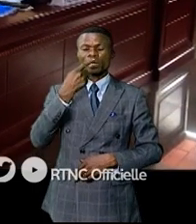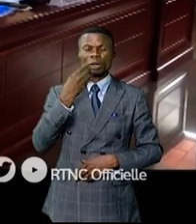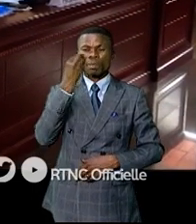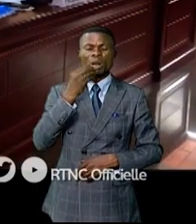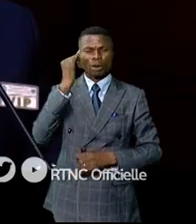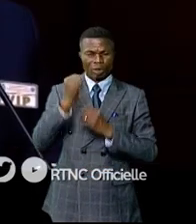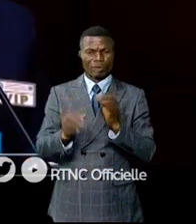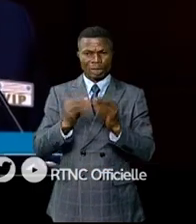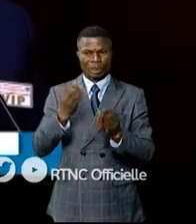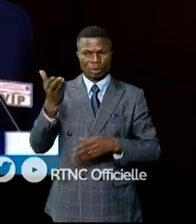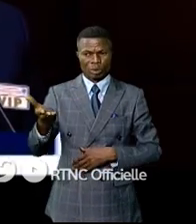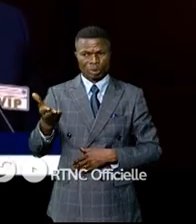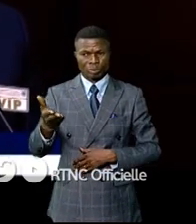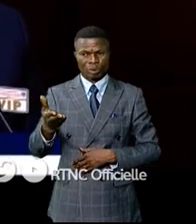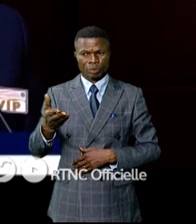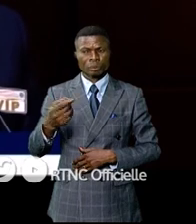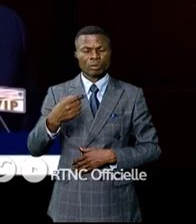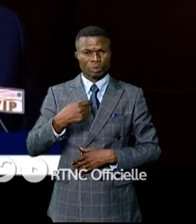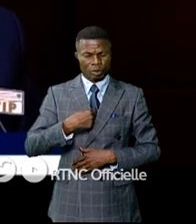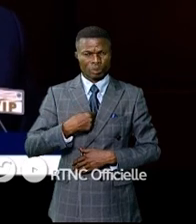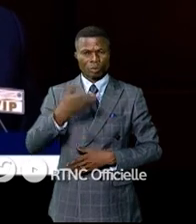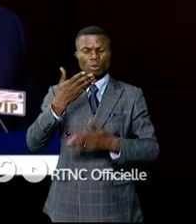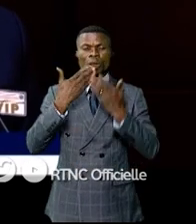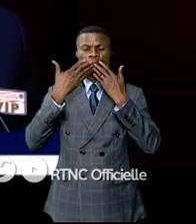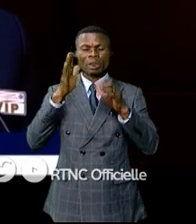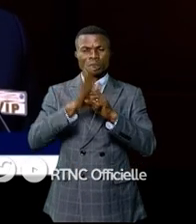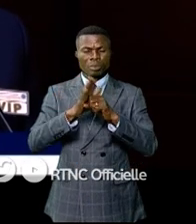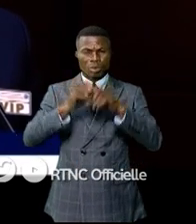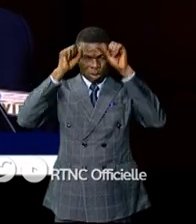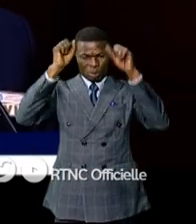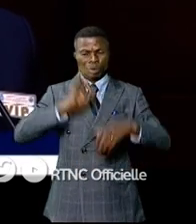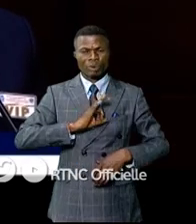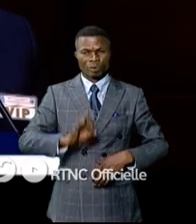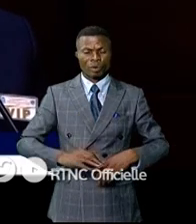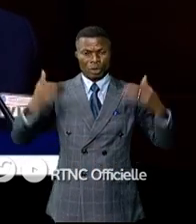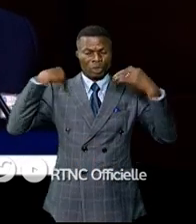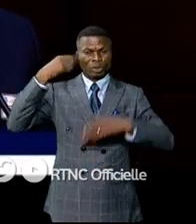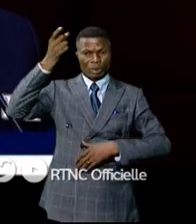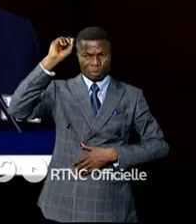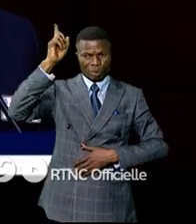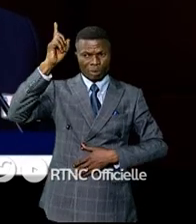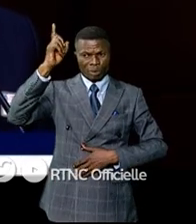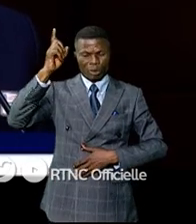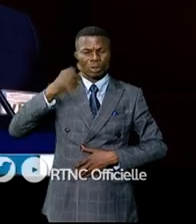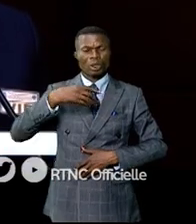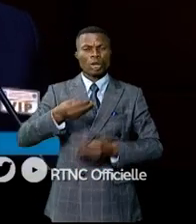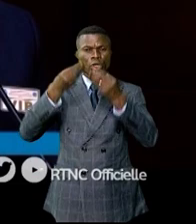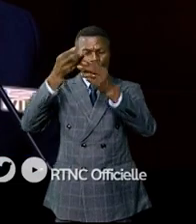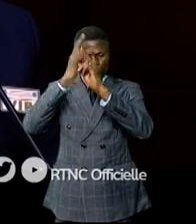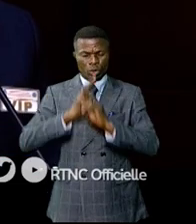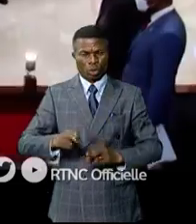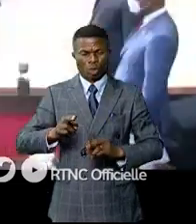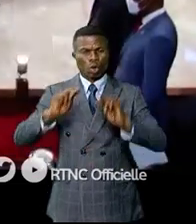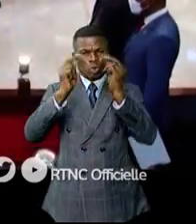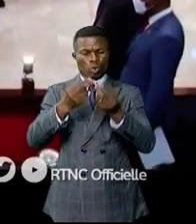cette réunion. Je remercie le chef de l'État, commandant suprême, qui fait grand honneur à notre